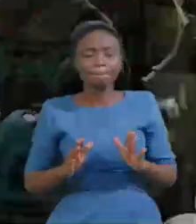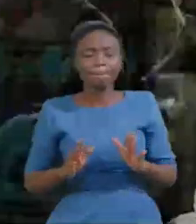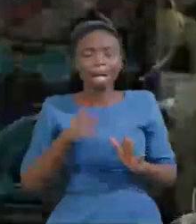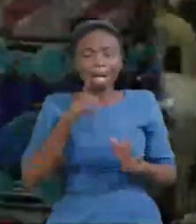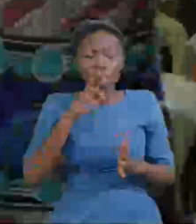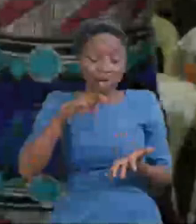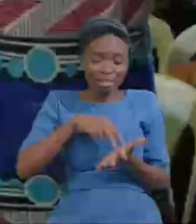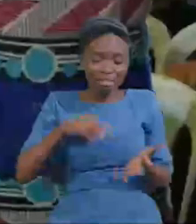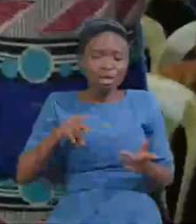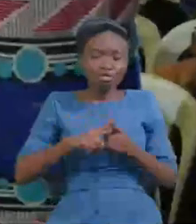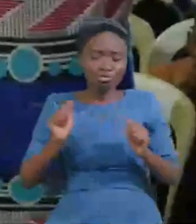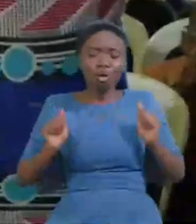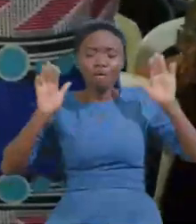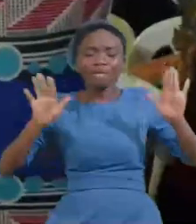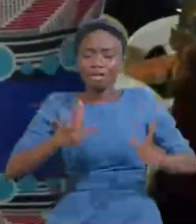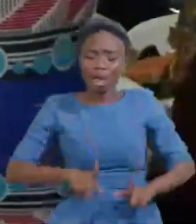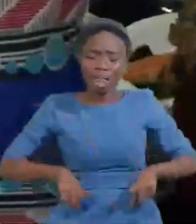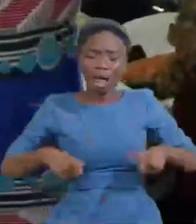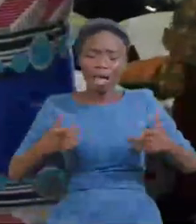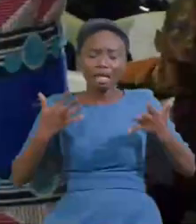Jésus est le prince de paix.